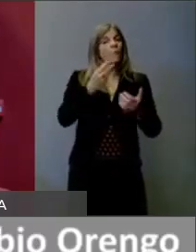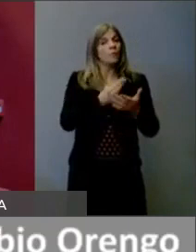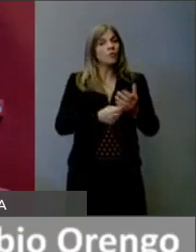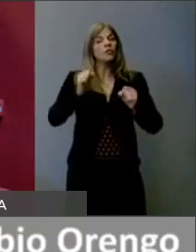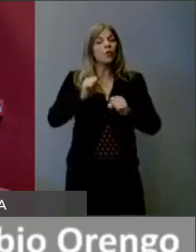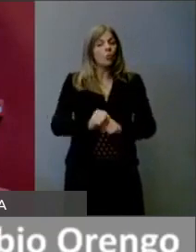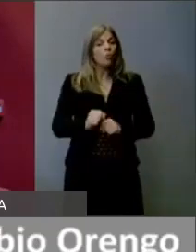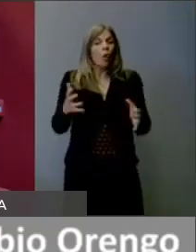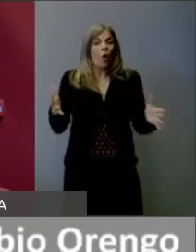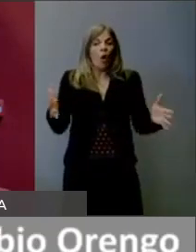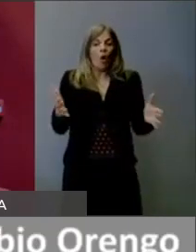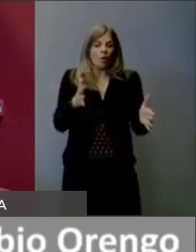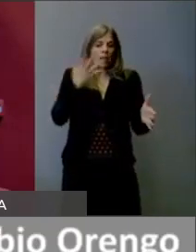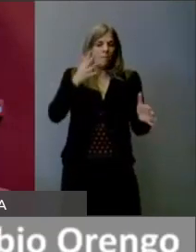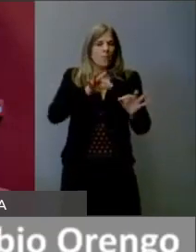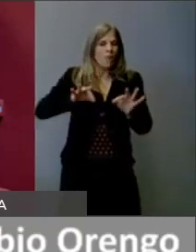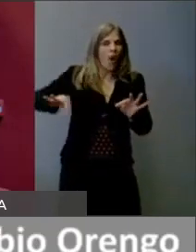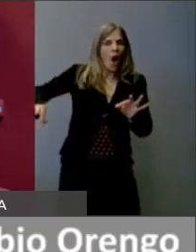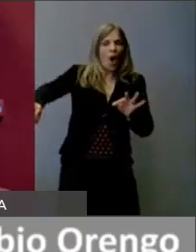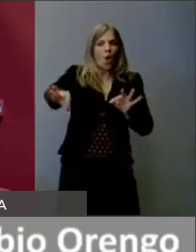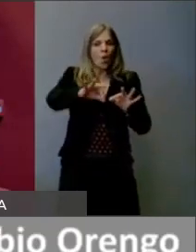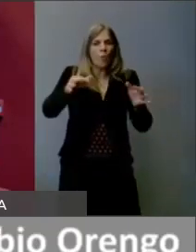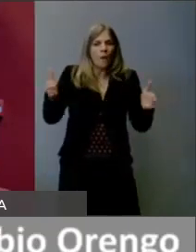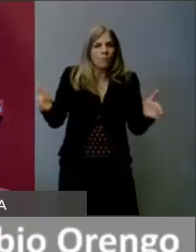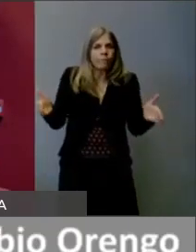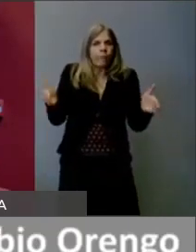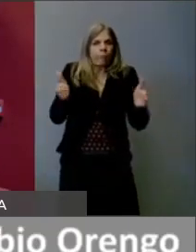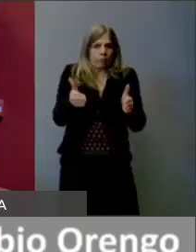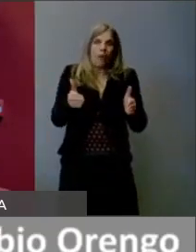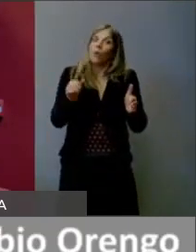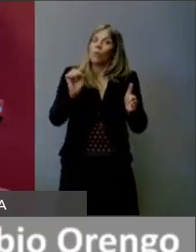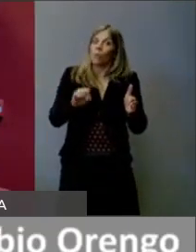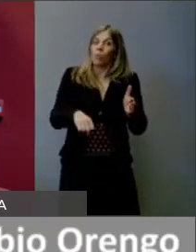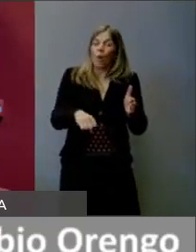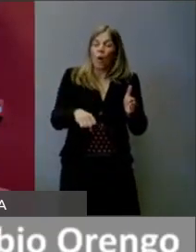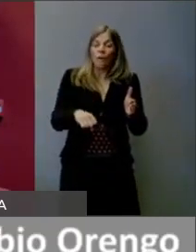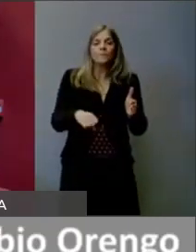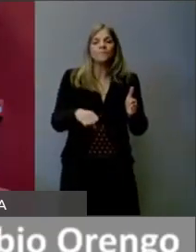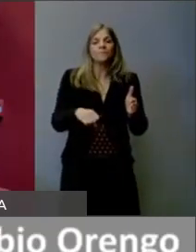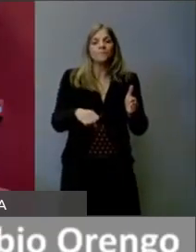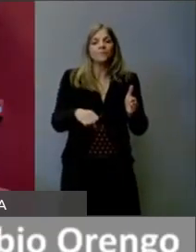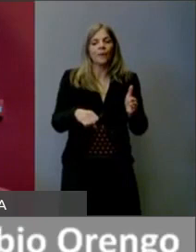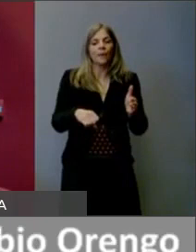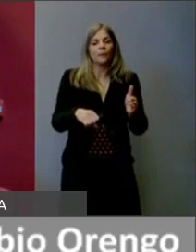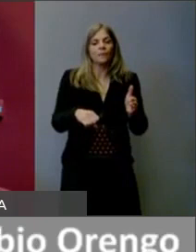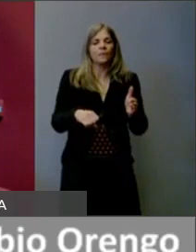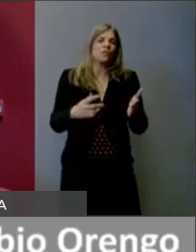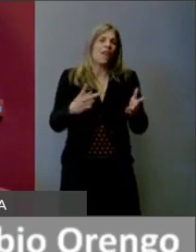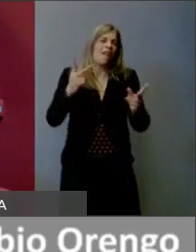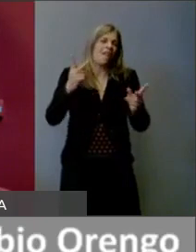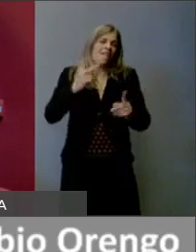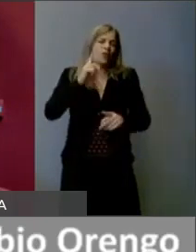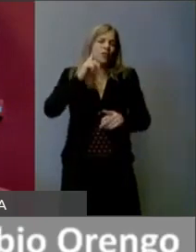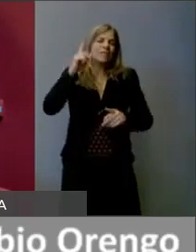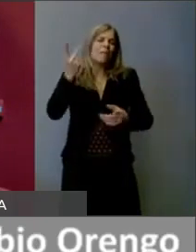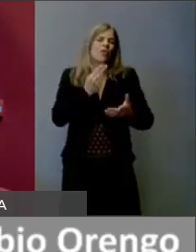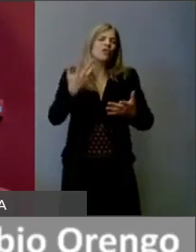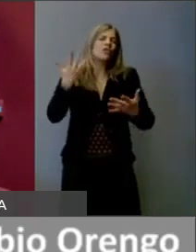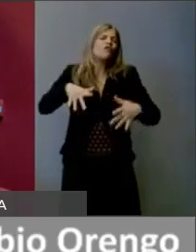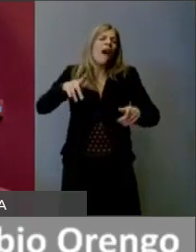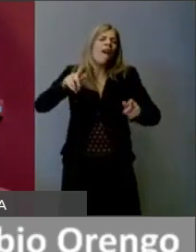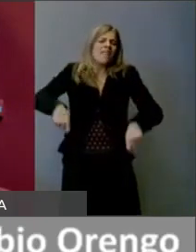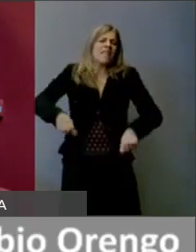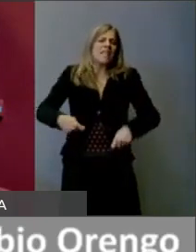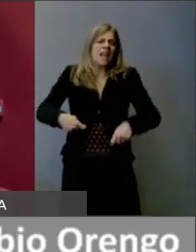volumetrie, certamente non possono essere mai ampliati in fase di progettazione esecutivo, in questo